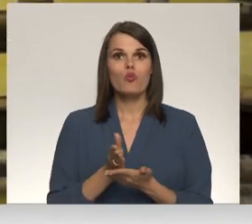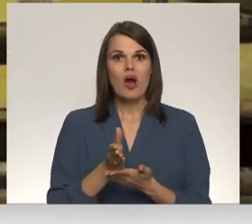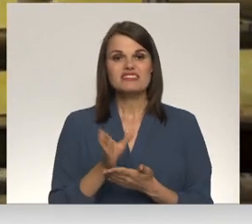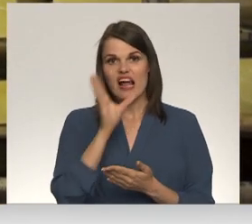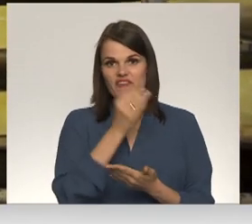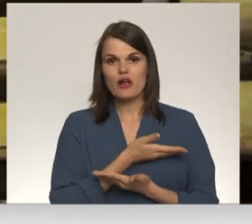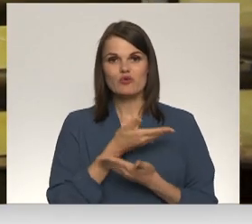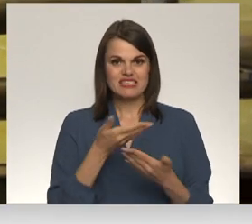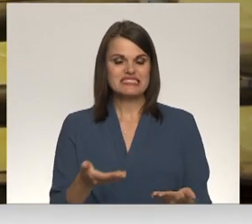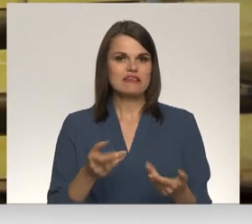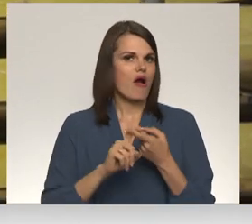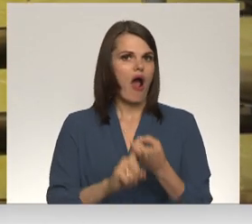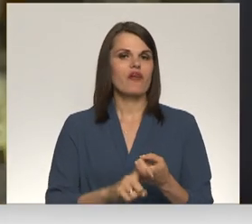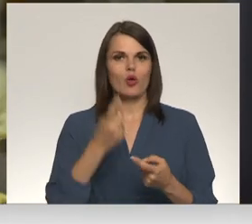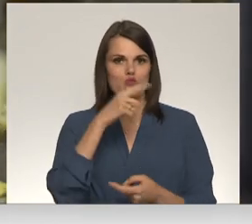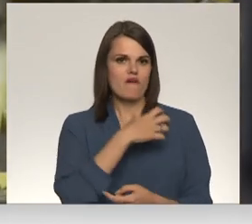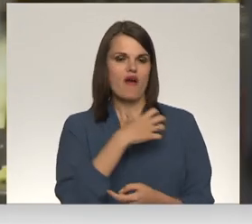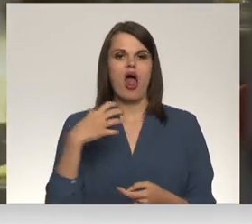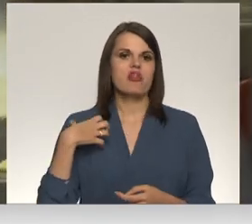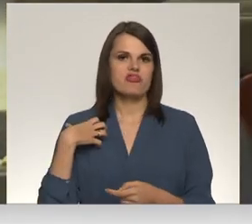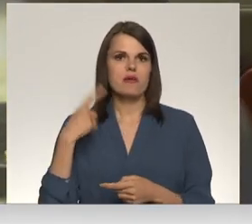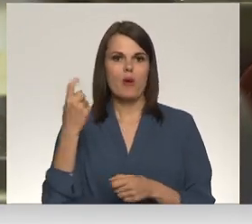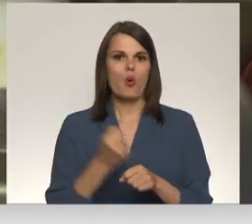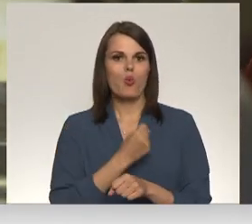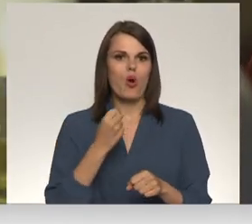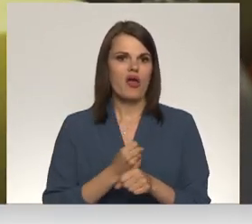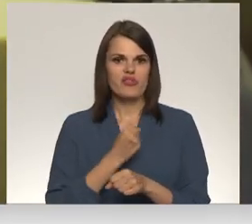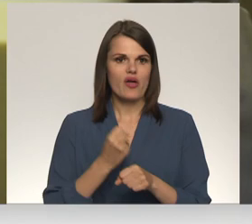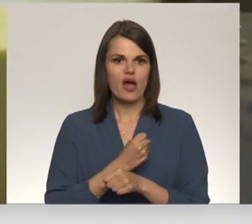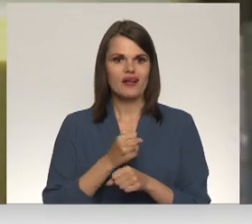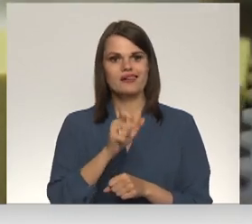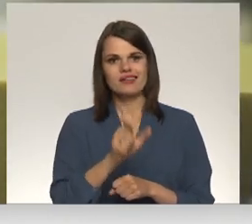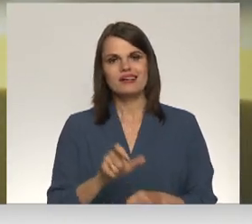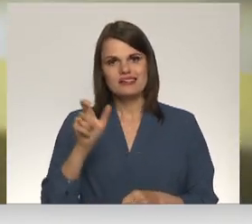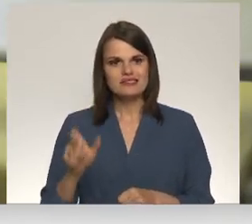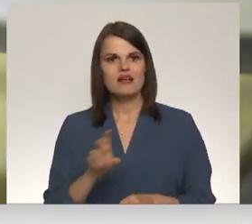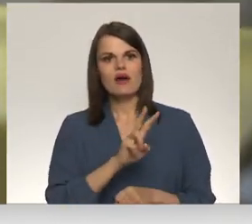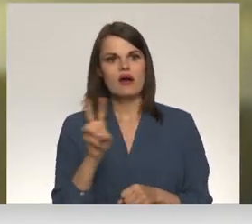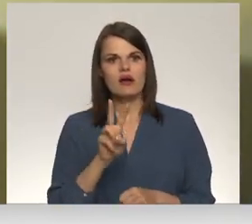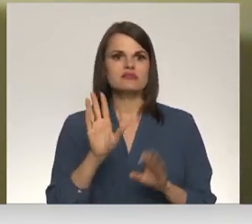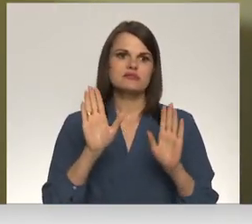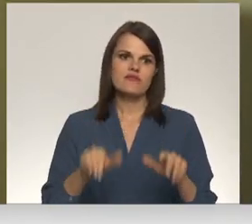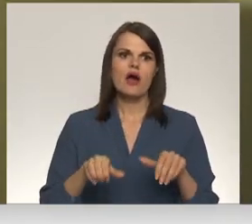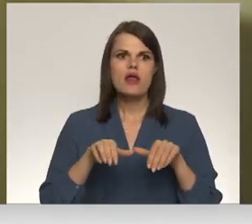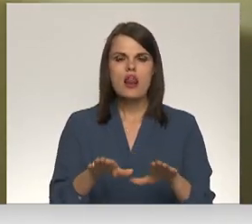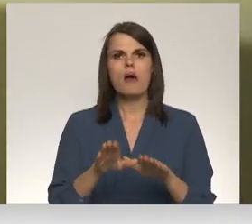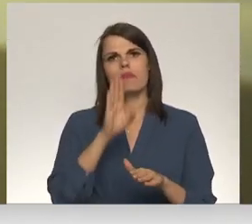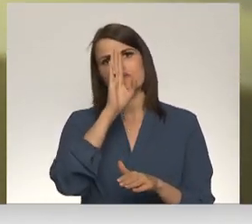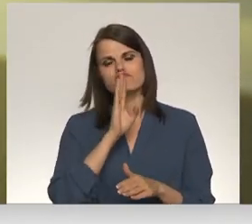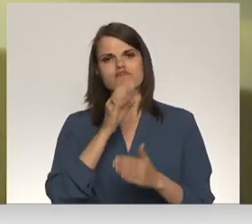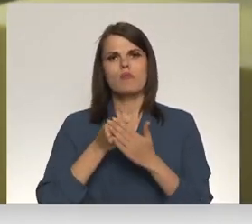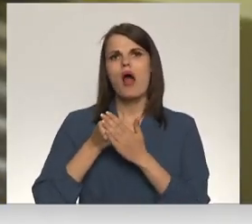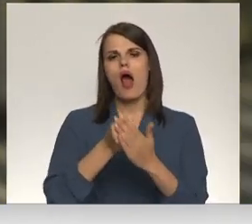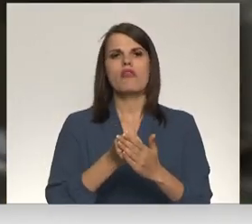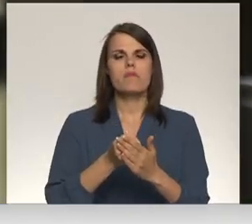ir krīga no mūsu valdības rīcības. Skumji ir tas, ka cilvēki, kuri varētu lemt par radikāliem atbalsta